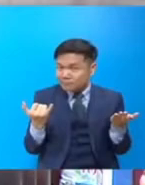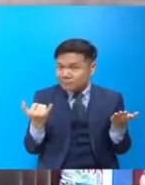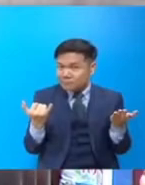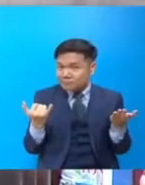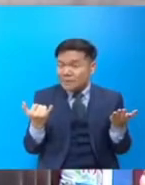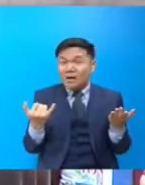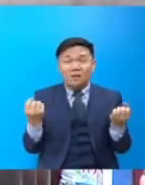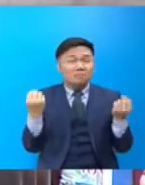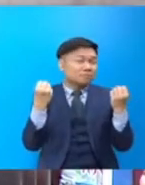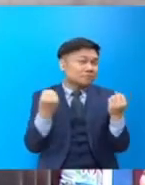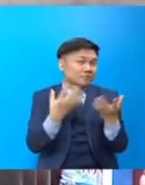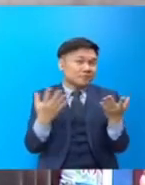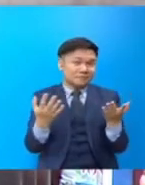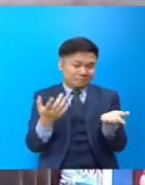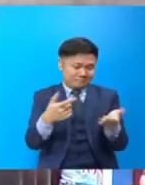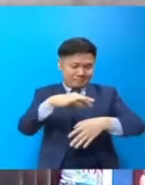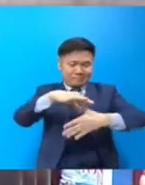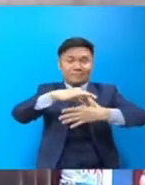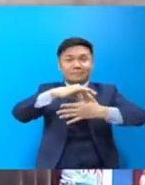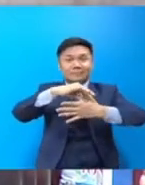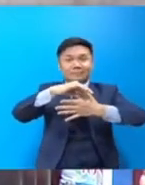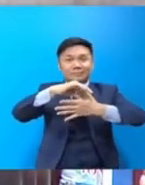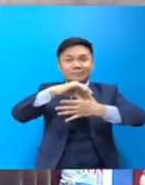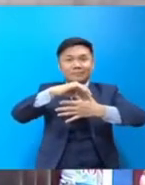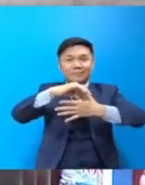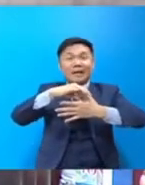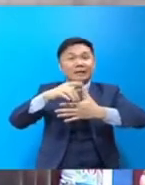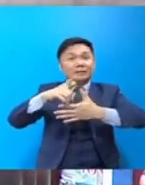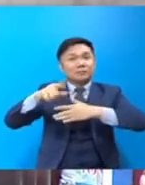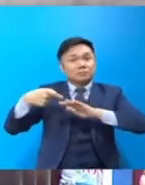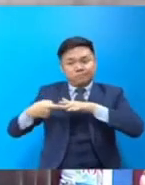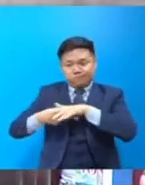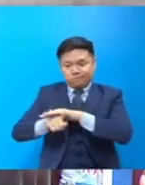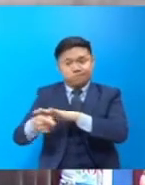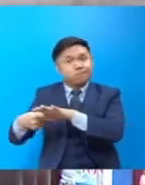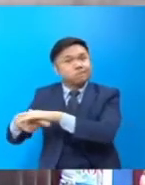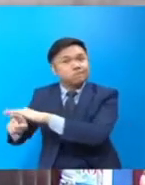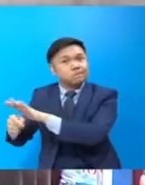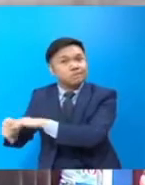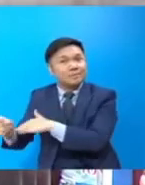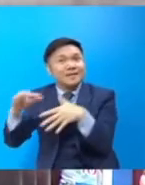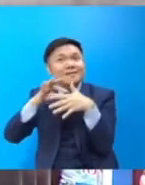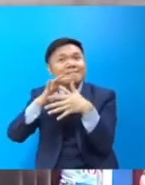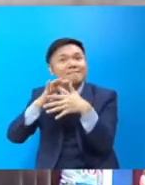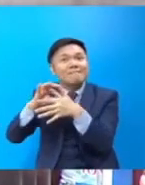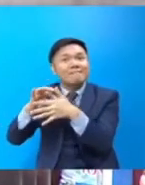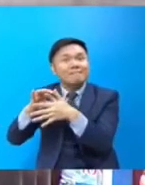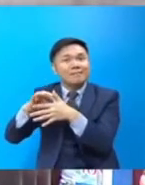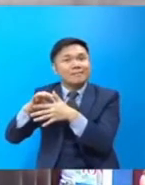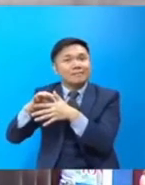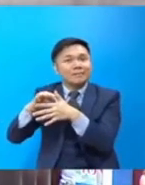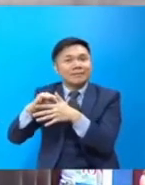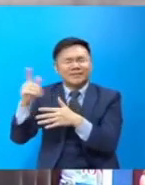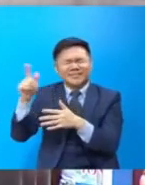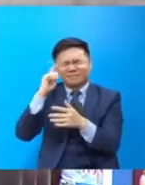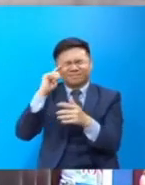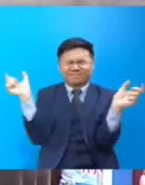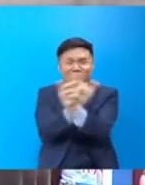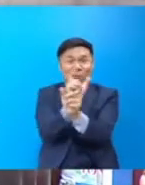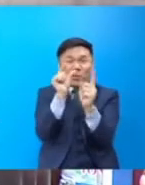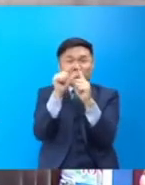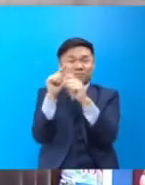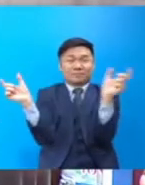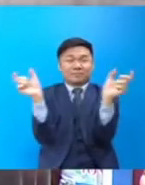Ishak SH daging ekatel daging-daging kate Hai yang kata daging hasil laut